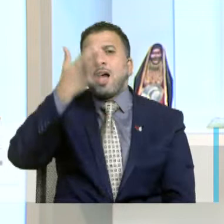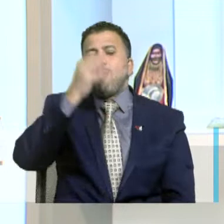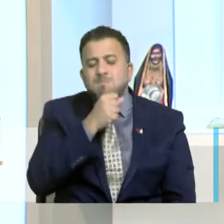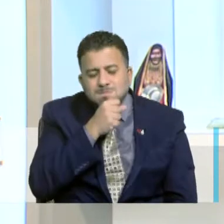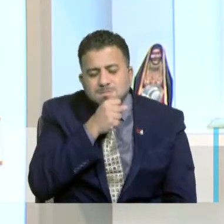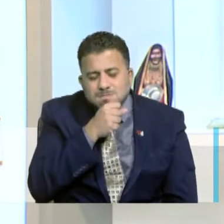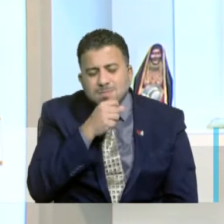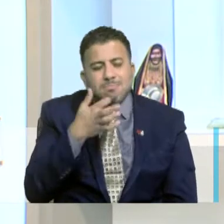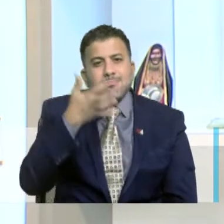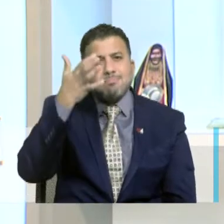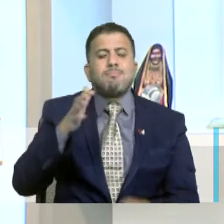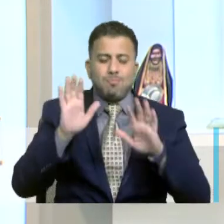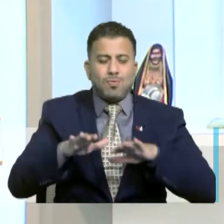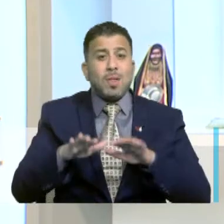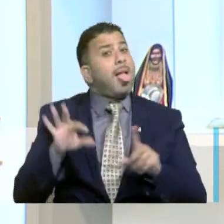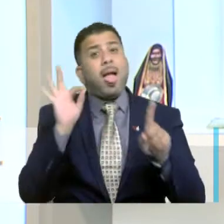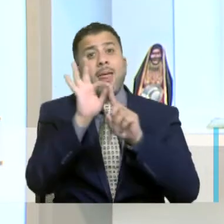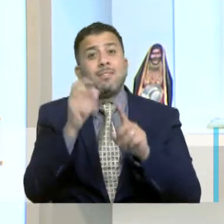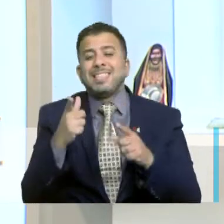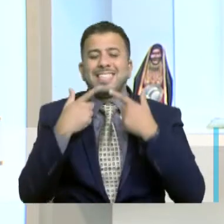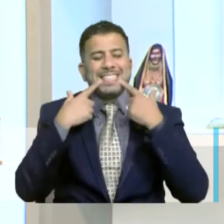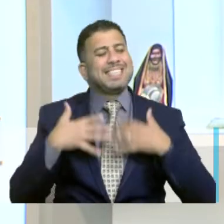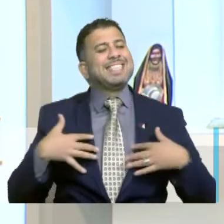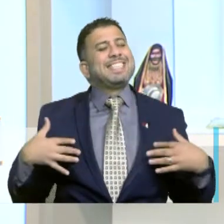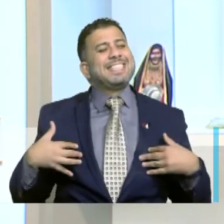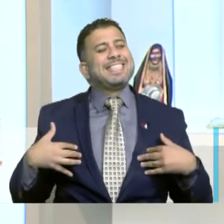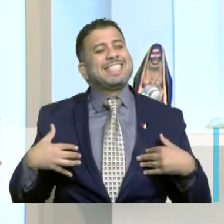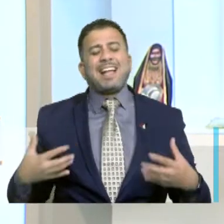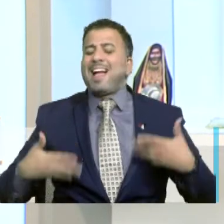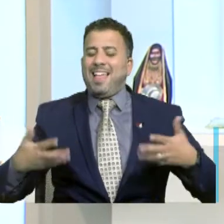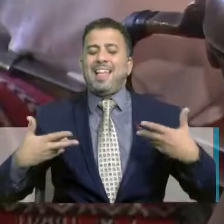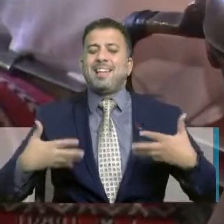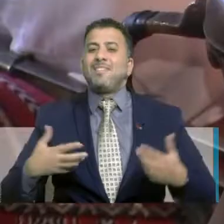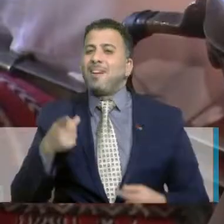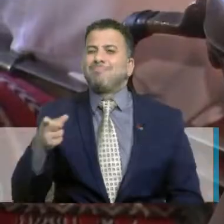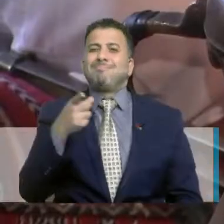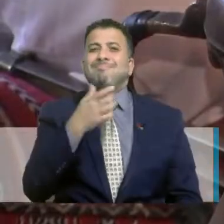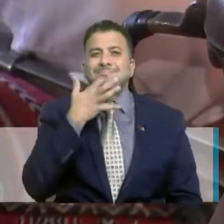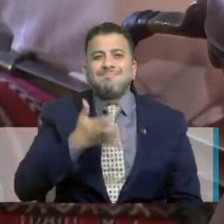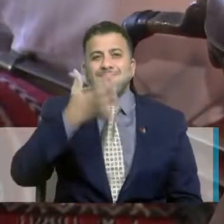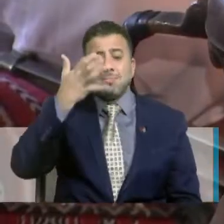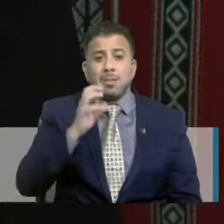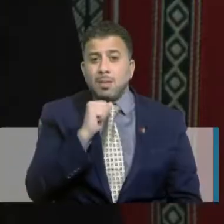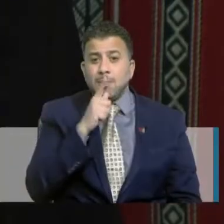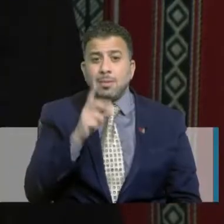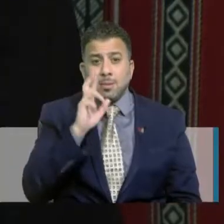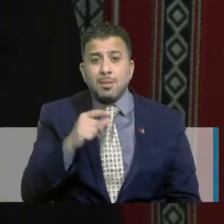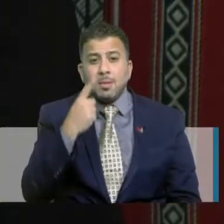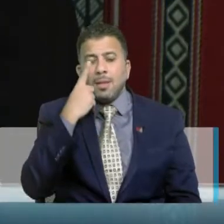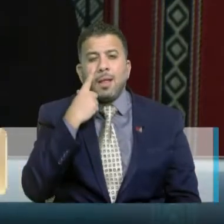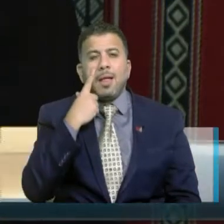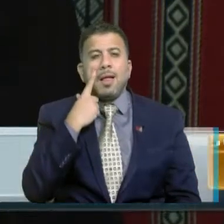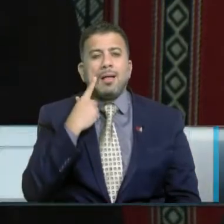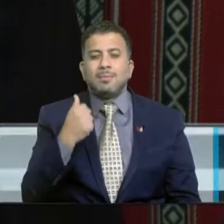اليوم بهدف إسعادهم وبهدف الترفيه عنهم. أنا حين شفت الطقني جادتني دمعتي على